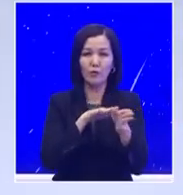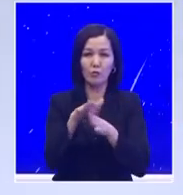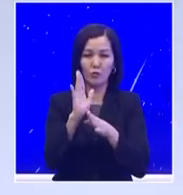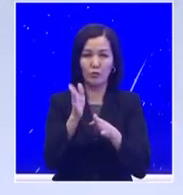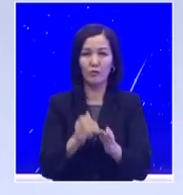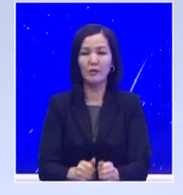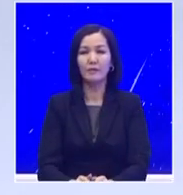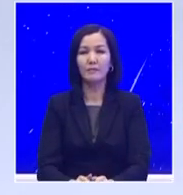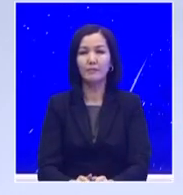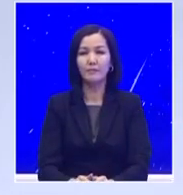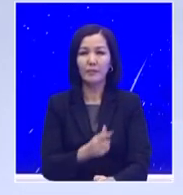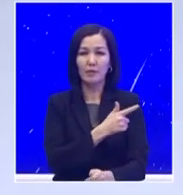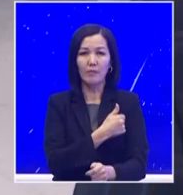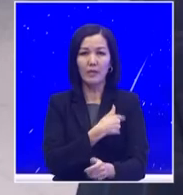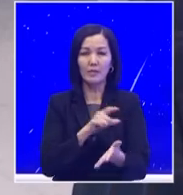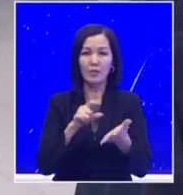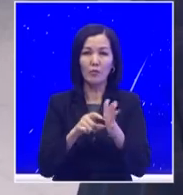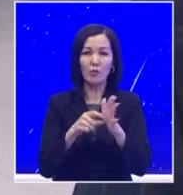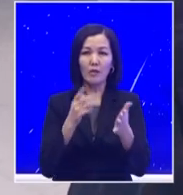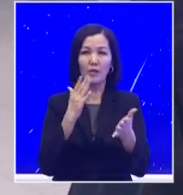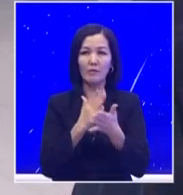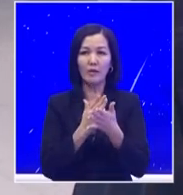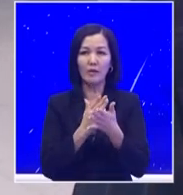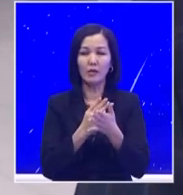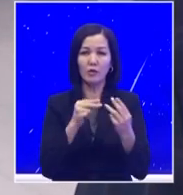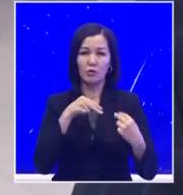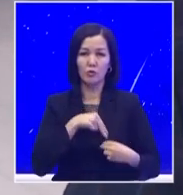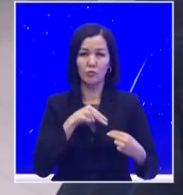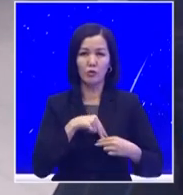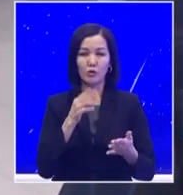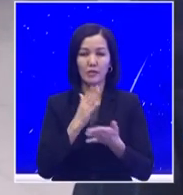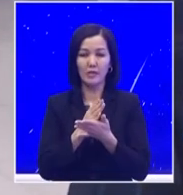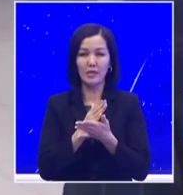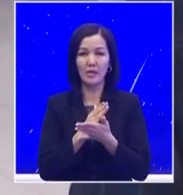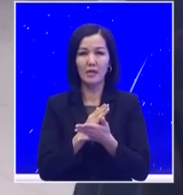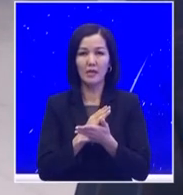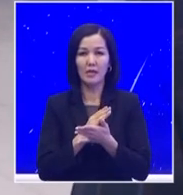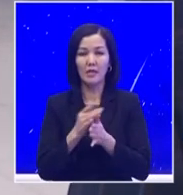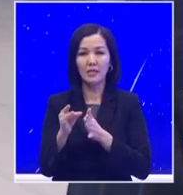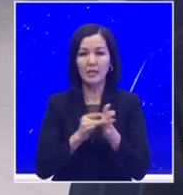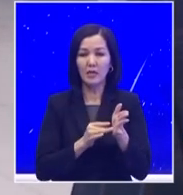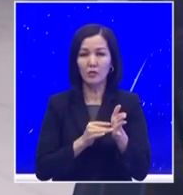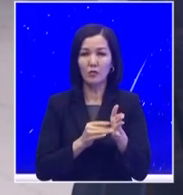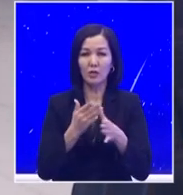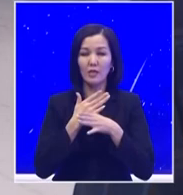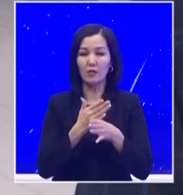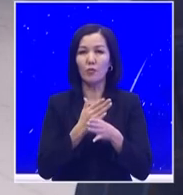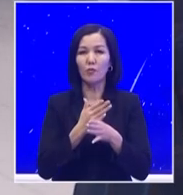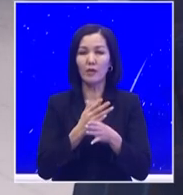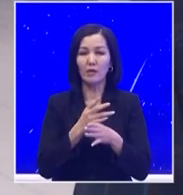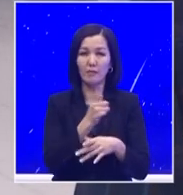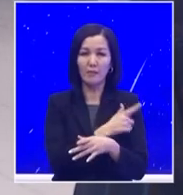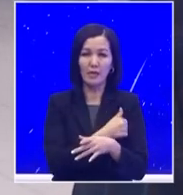Изоляторлар бар жерде бар, жұмыс істейді. Өздеріне ондай жағдай болса, өздеріне жедельдердем шақырады, жедельдердем